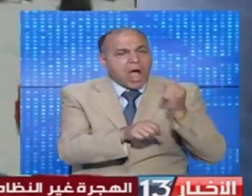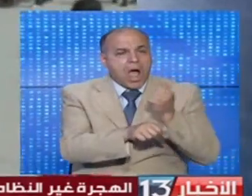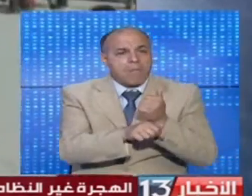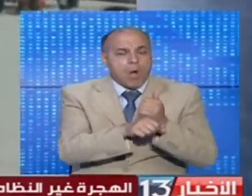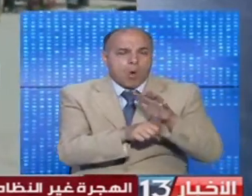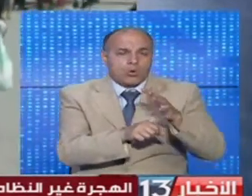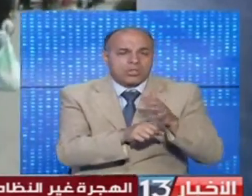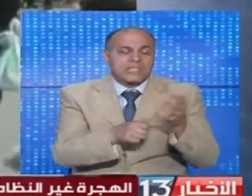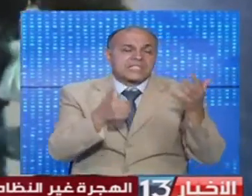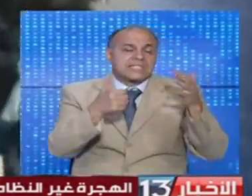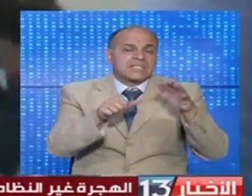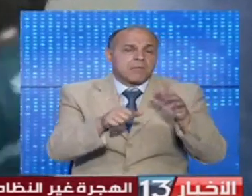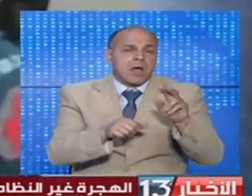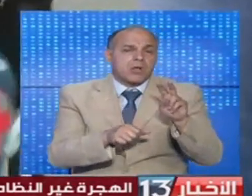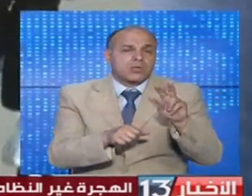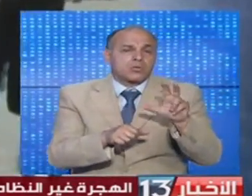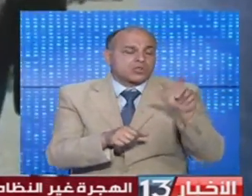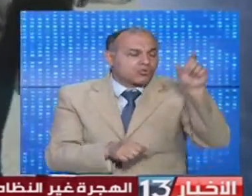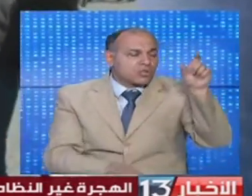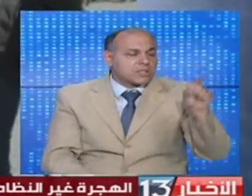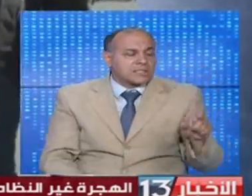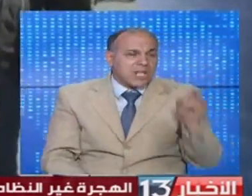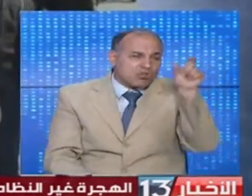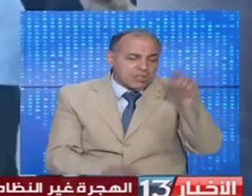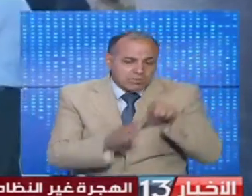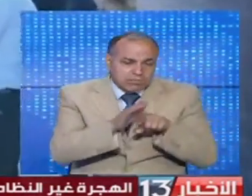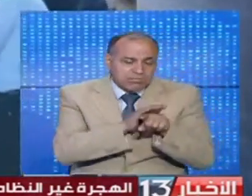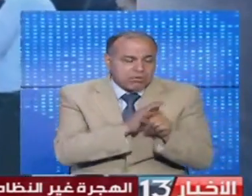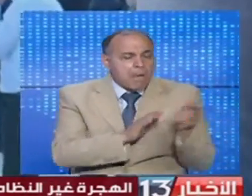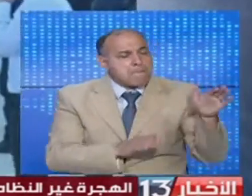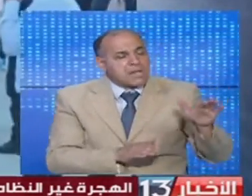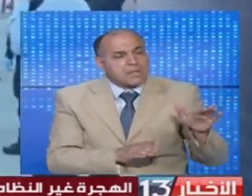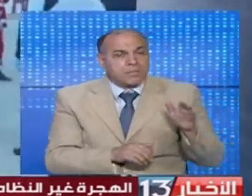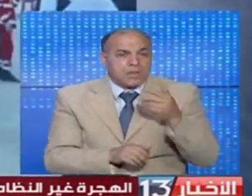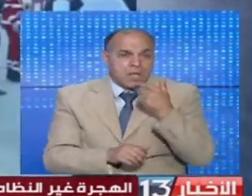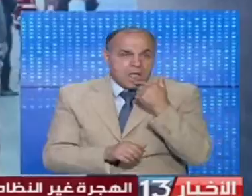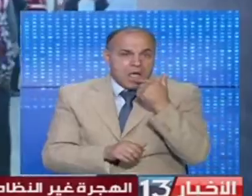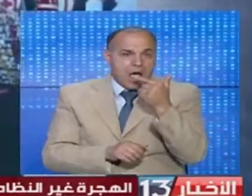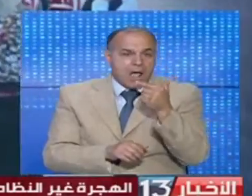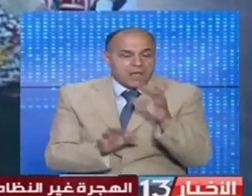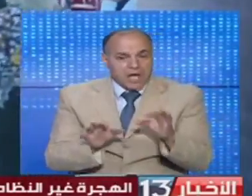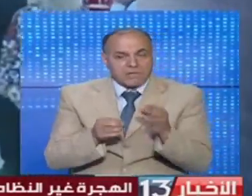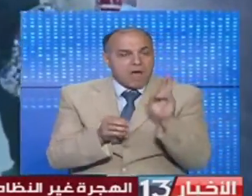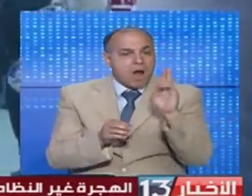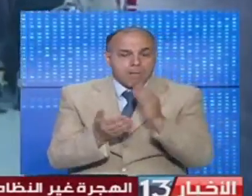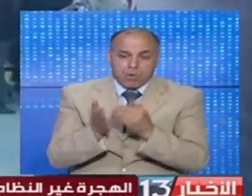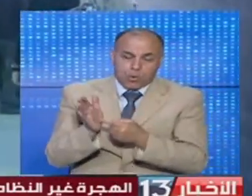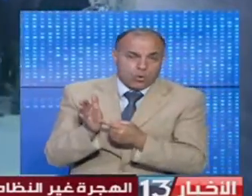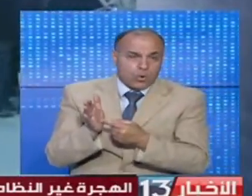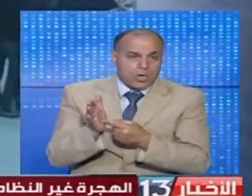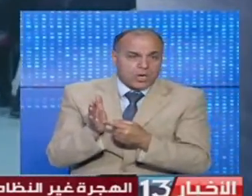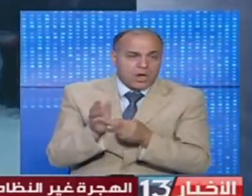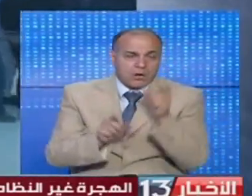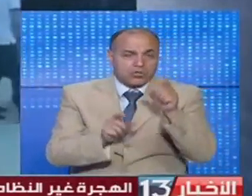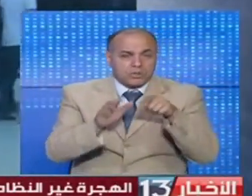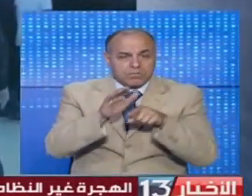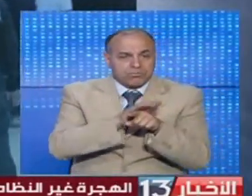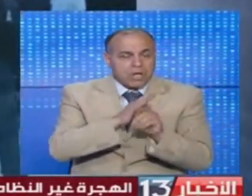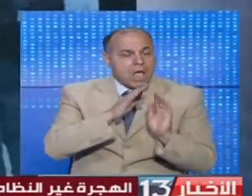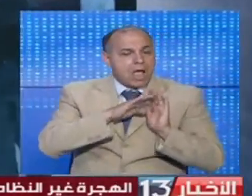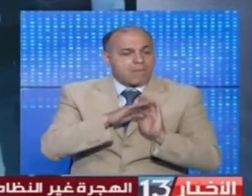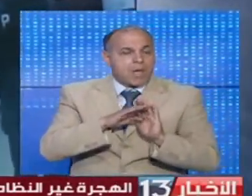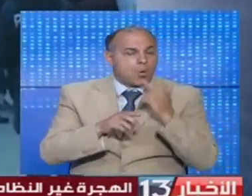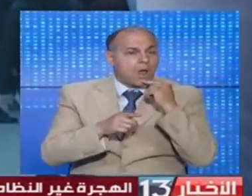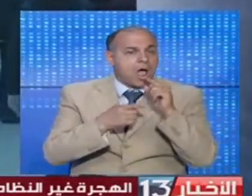قد رب ستمائه واثنين وثلاثين مهاجر غير نظاميه وكشف التقرير ان افتقار المهاجرين للحمايه